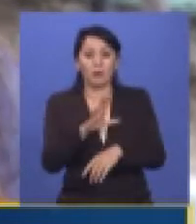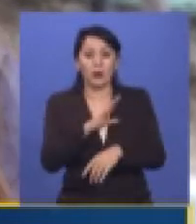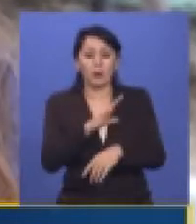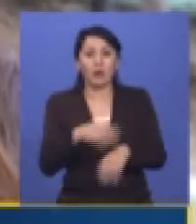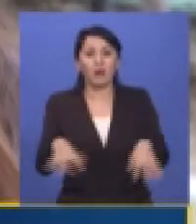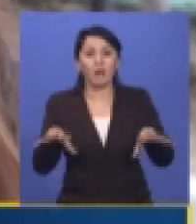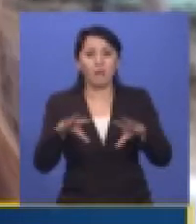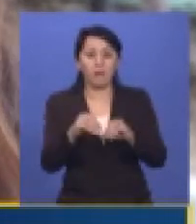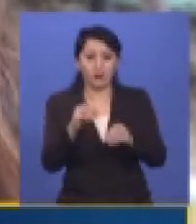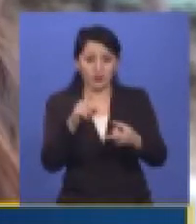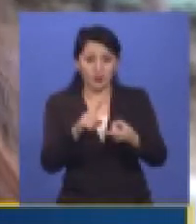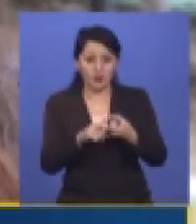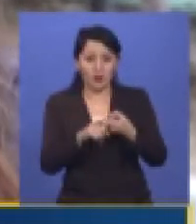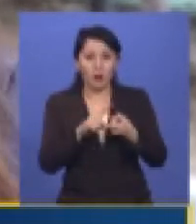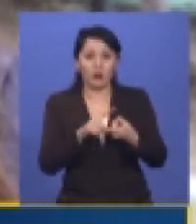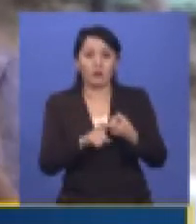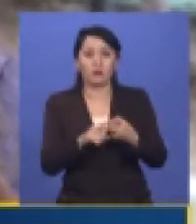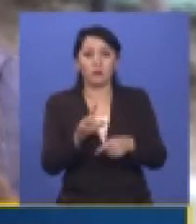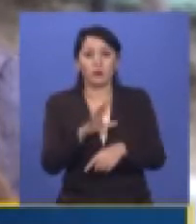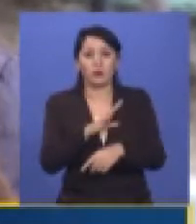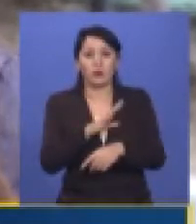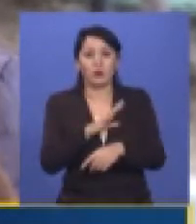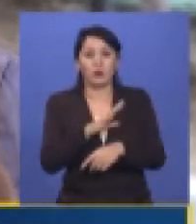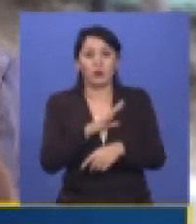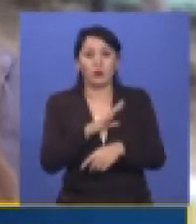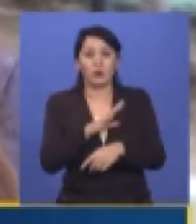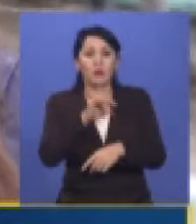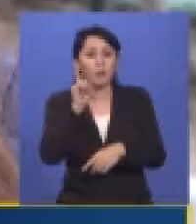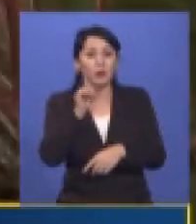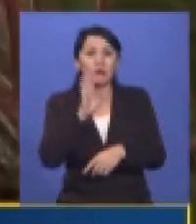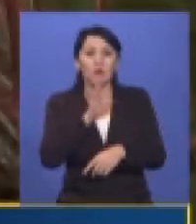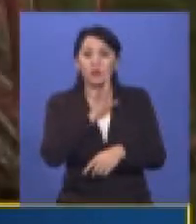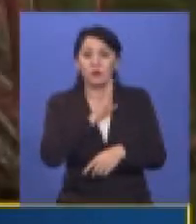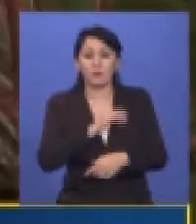Бұлардың барлығы коронавирус инфекциясын жұқтырған жас келіншектер.